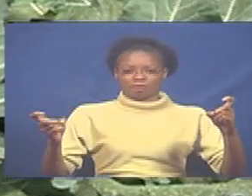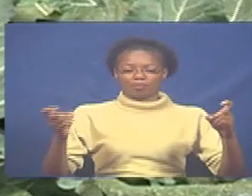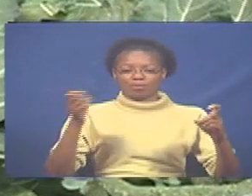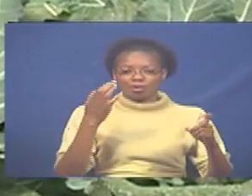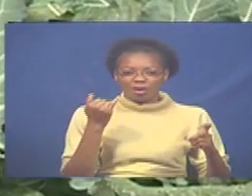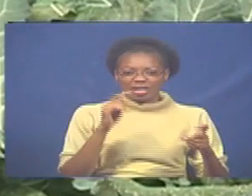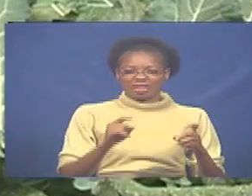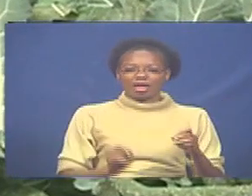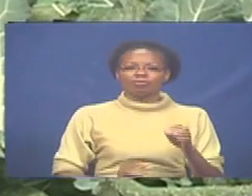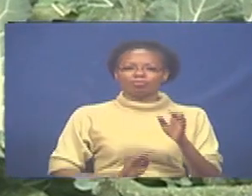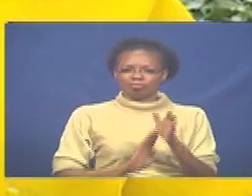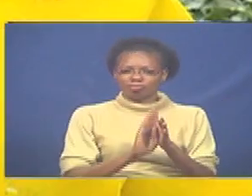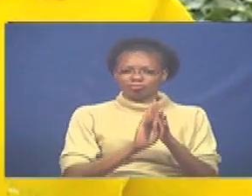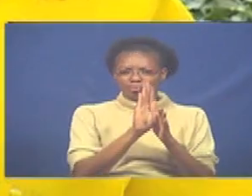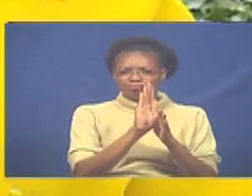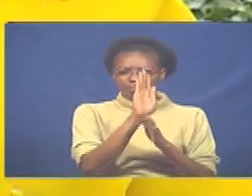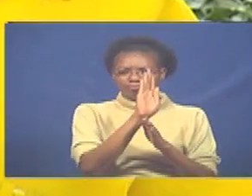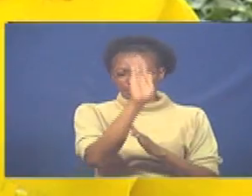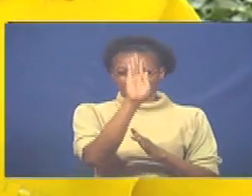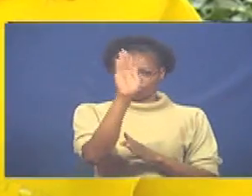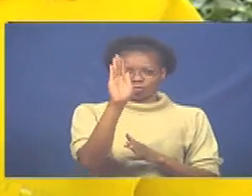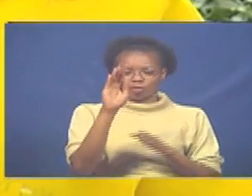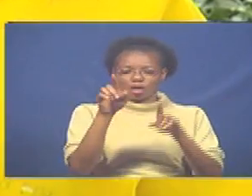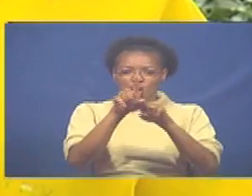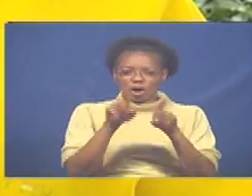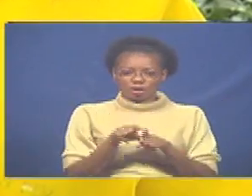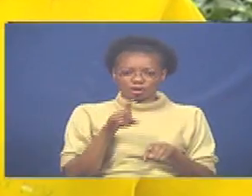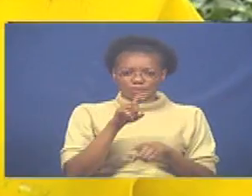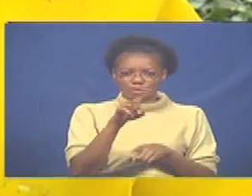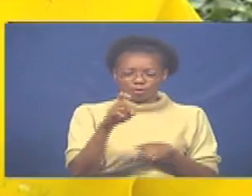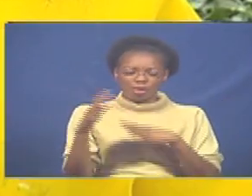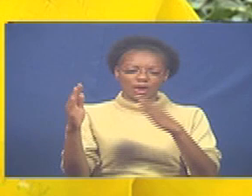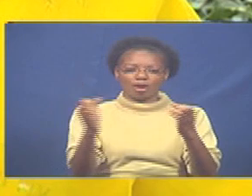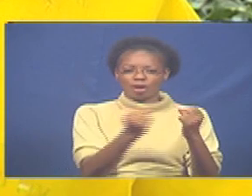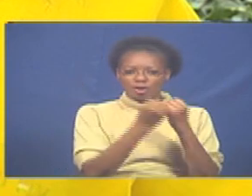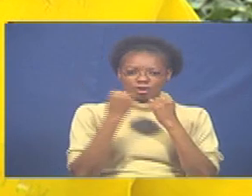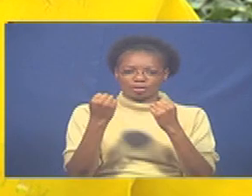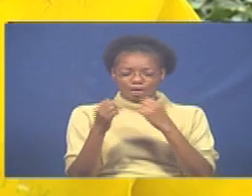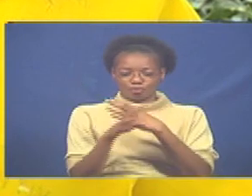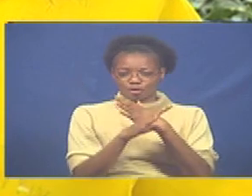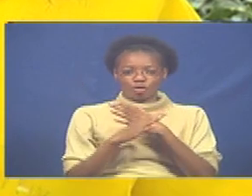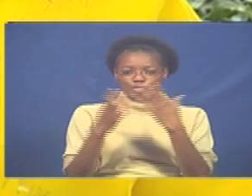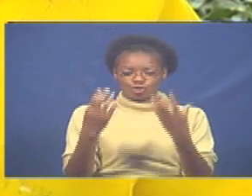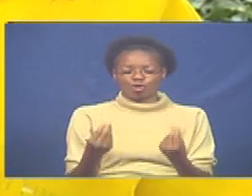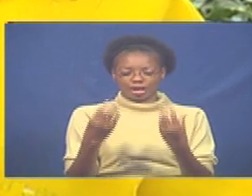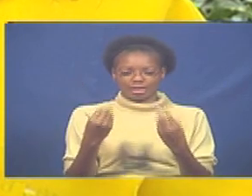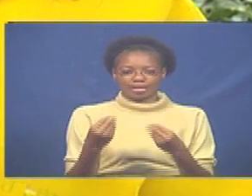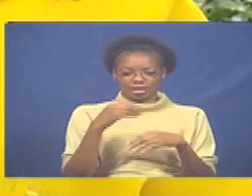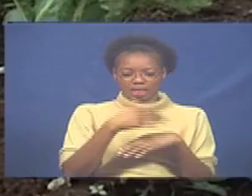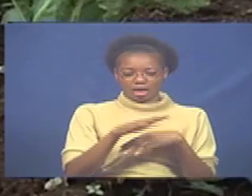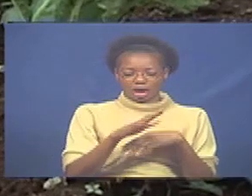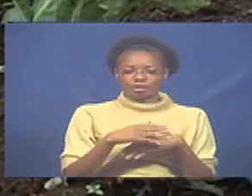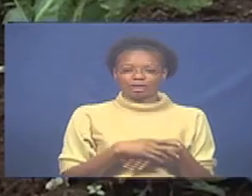zaidi. Yaani inakuwa na kukua kubwa zaidi, na pia wadudu hapa tunawazuia kwa urahisi kuliko hapo